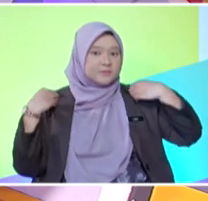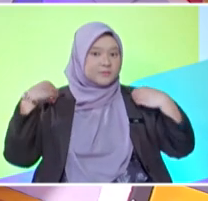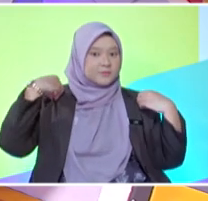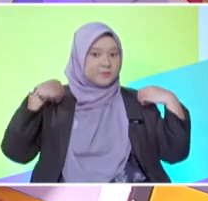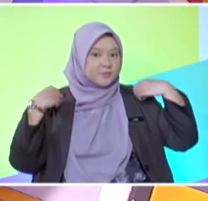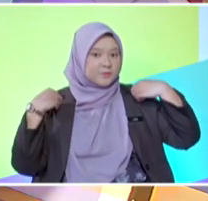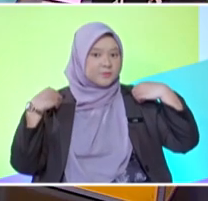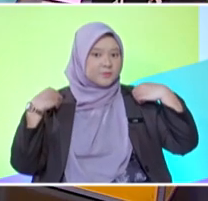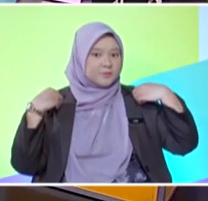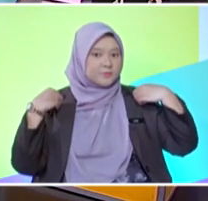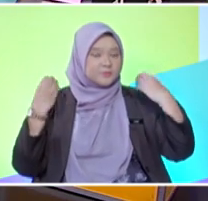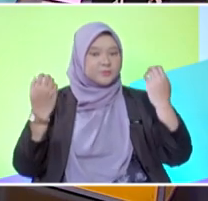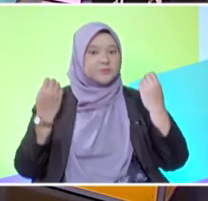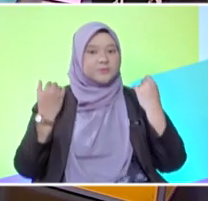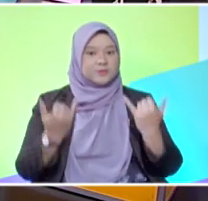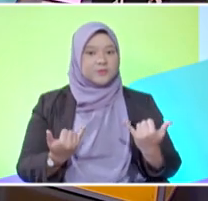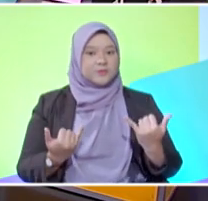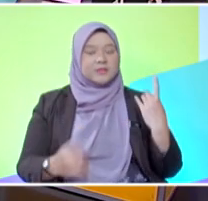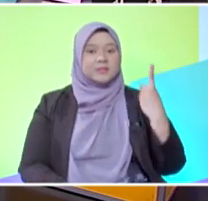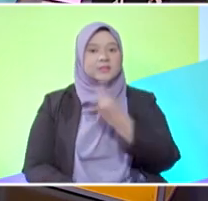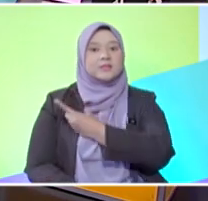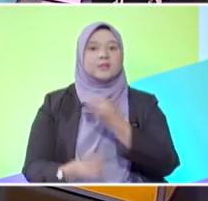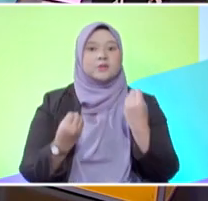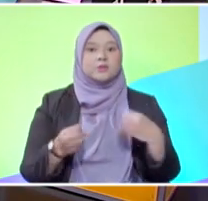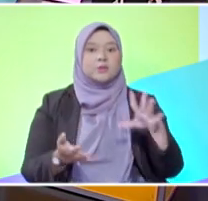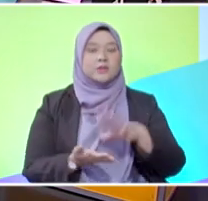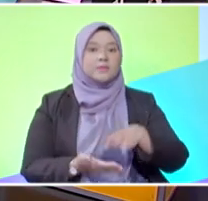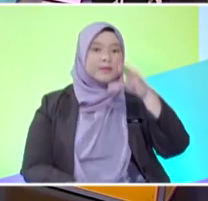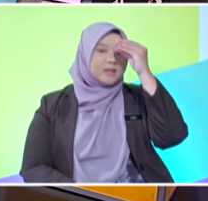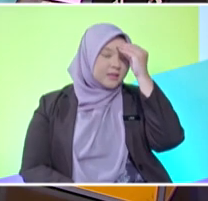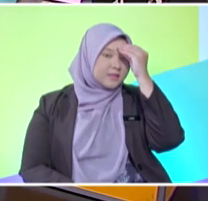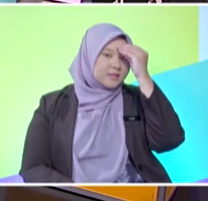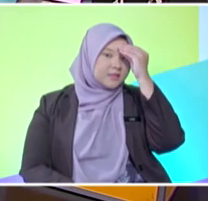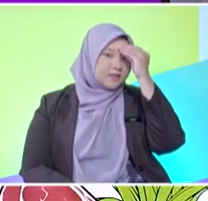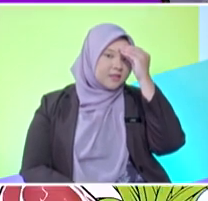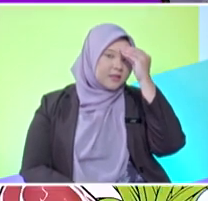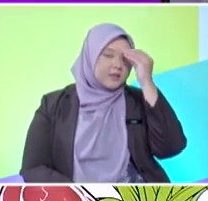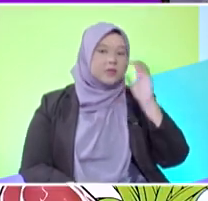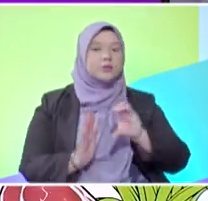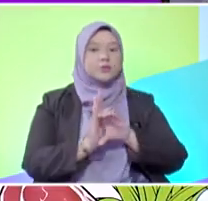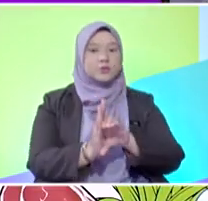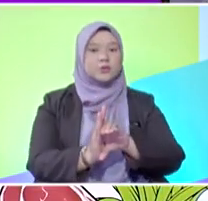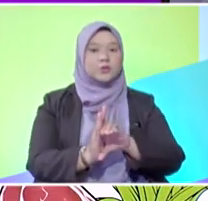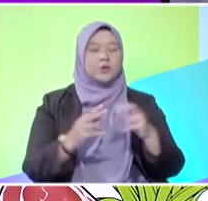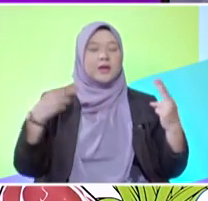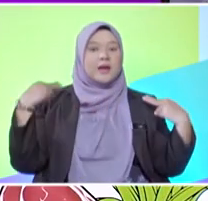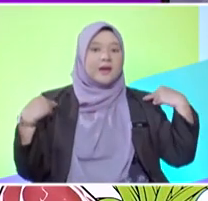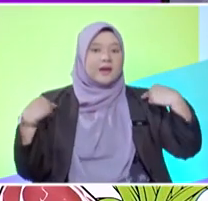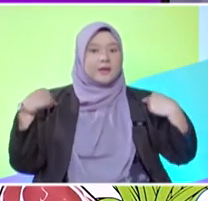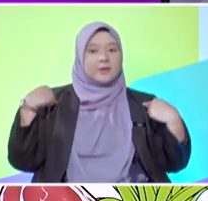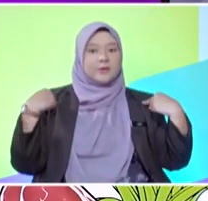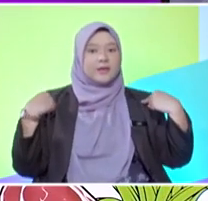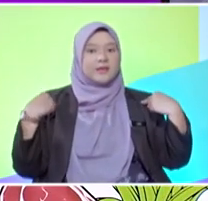ekor kita belajar nih yang makan daging dan tumbuhan berdasarkan setelah itu ada empat